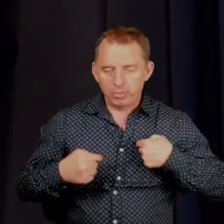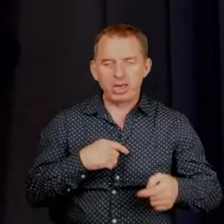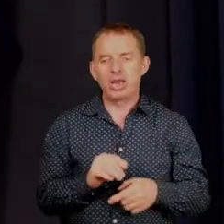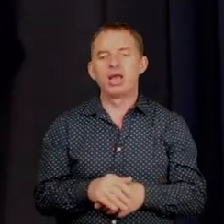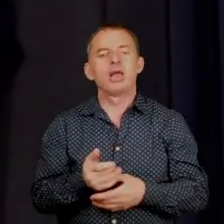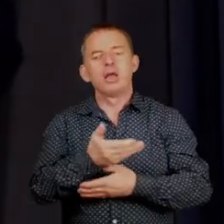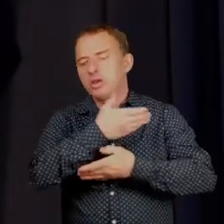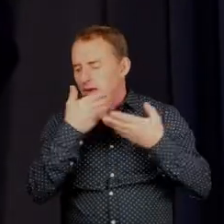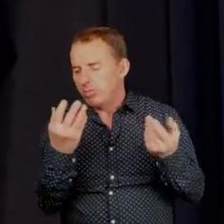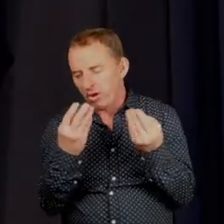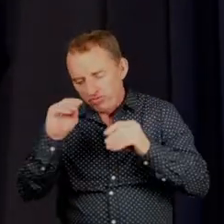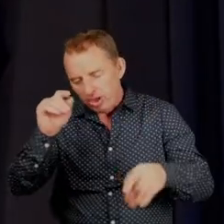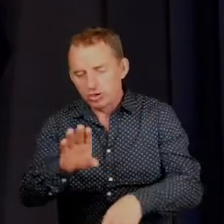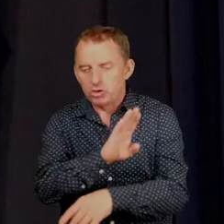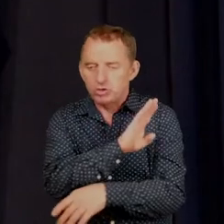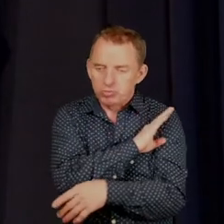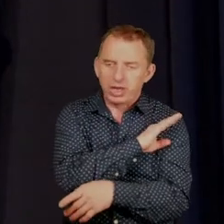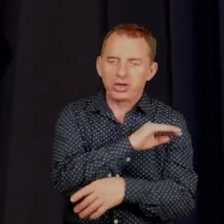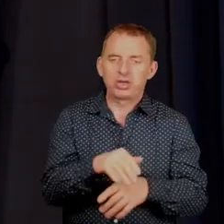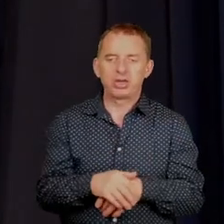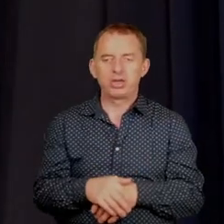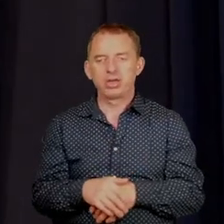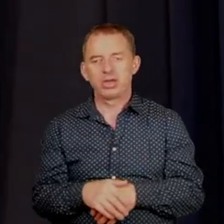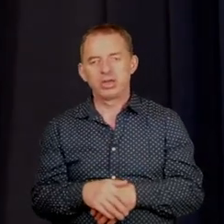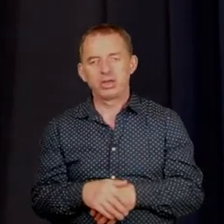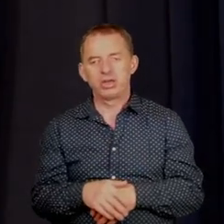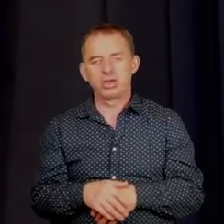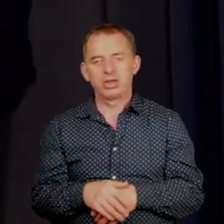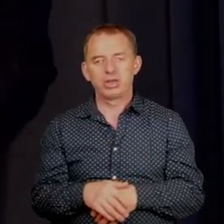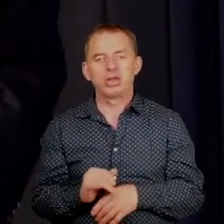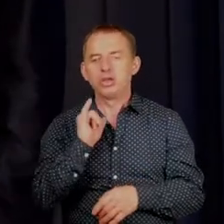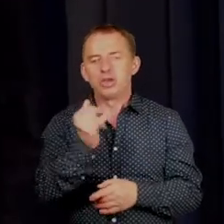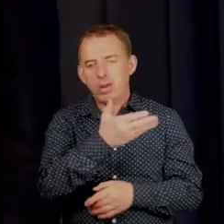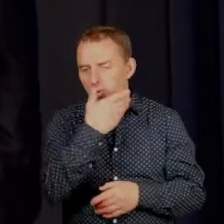death. Nie ma więcej śmierci. Is no more separation from those that we love.